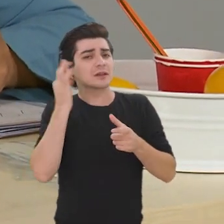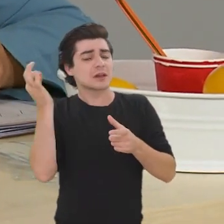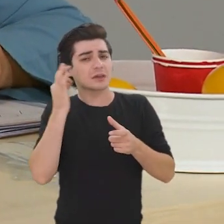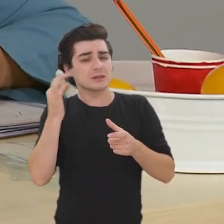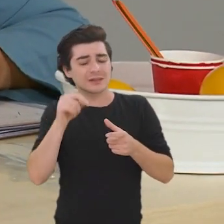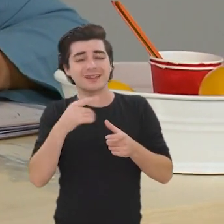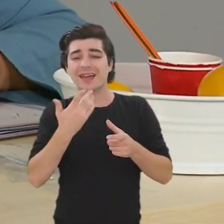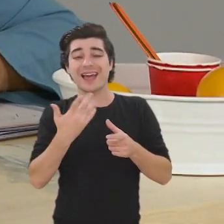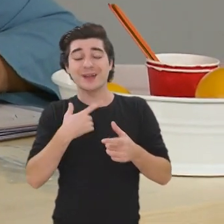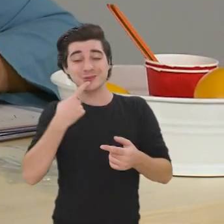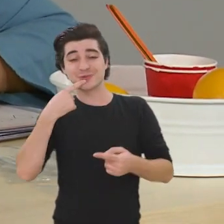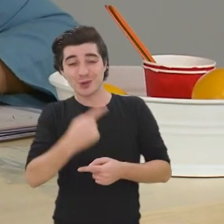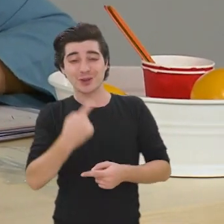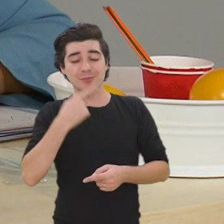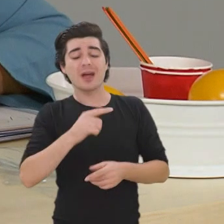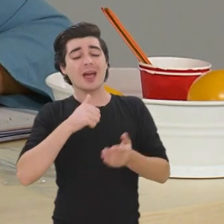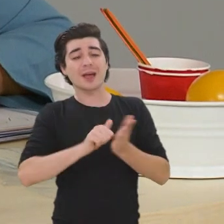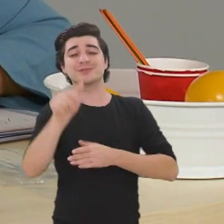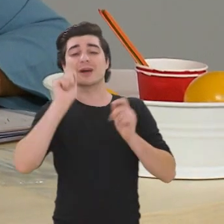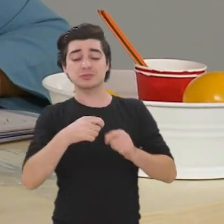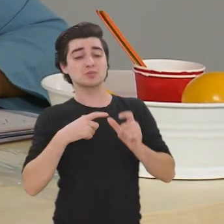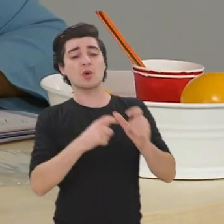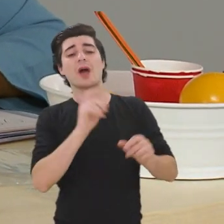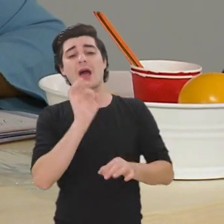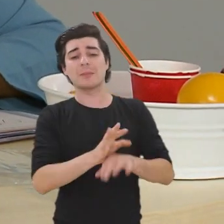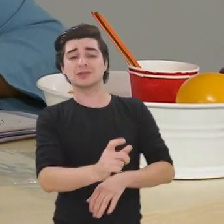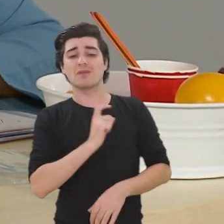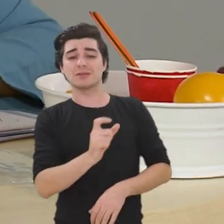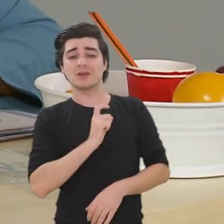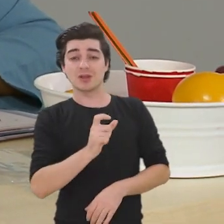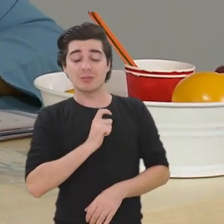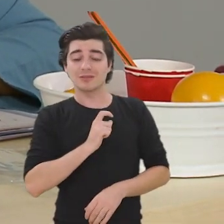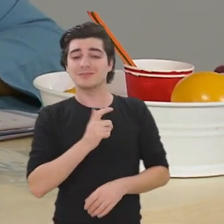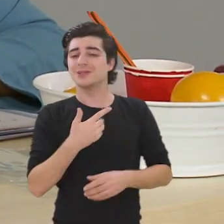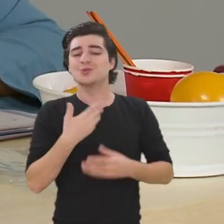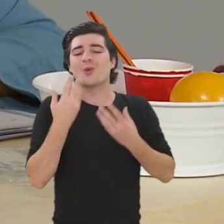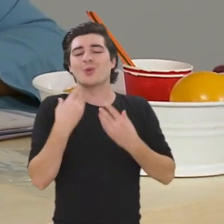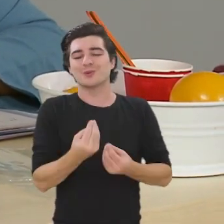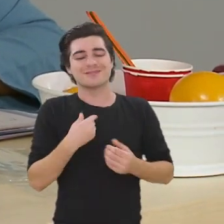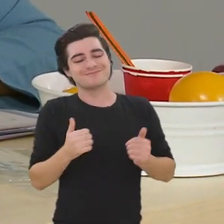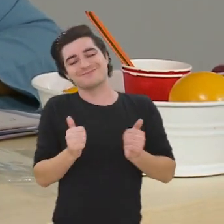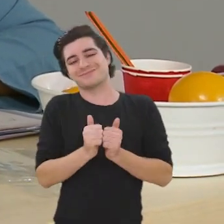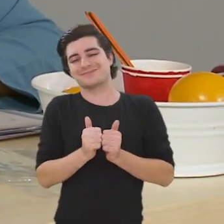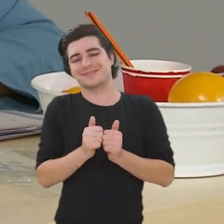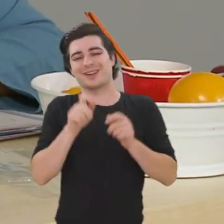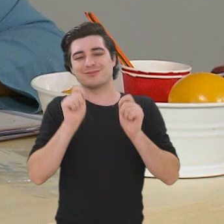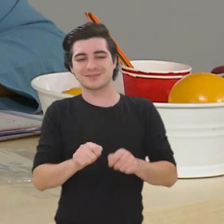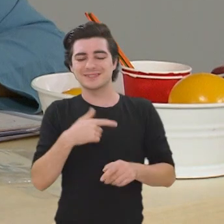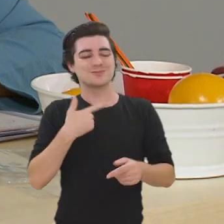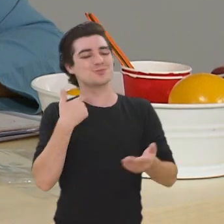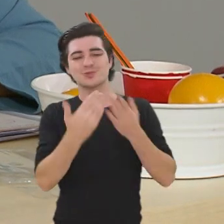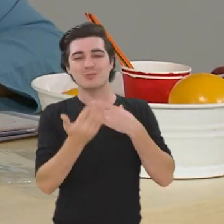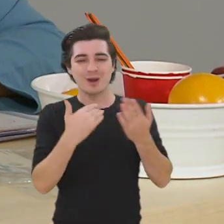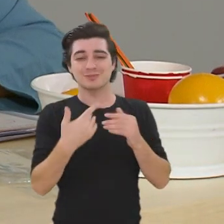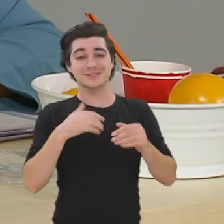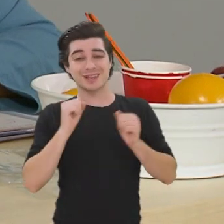ki her söylediğimi yaptın, sorduğum sorulara cevap verdin. Ve bana çok güzel eşlik ettin. Seninle sohbet